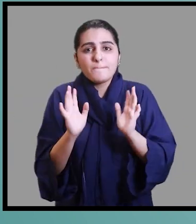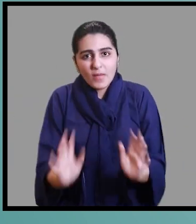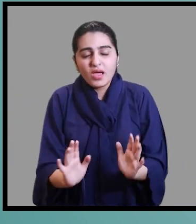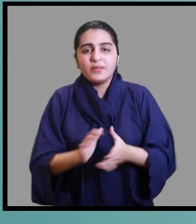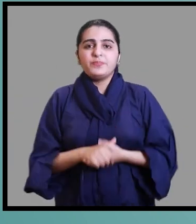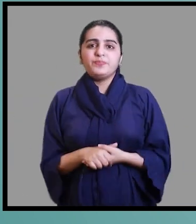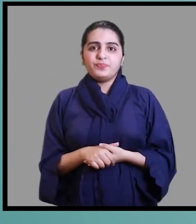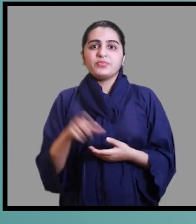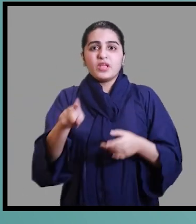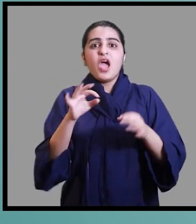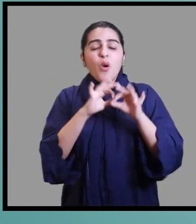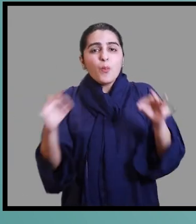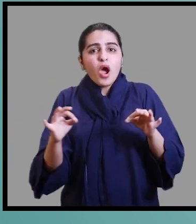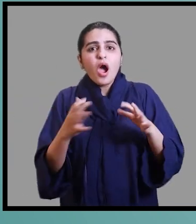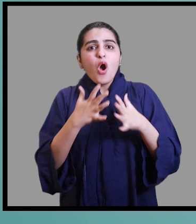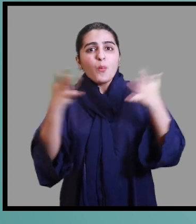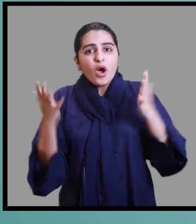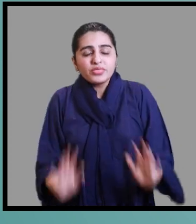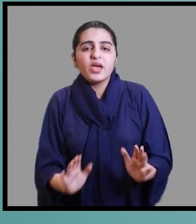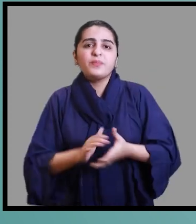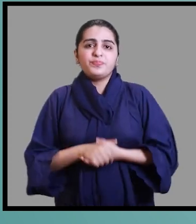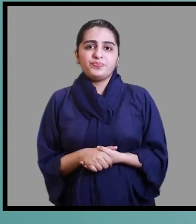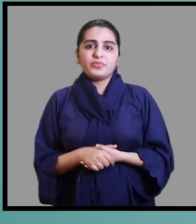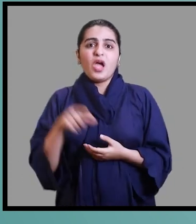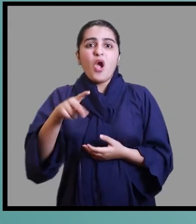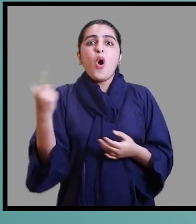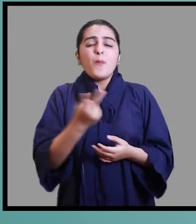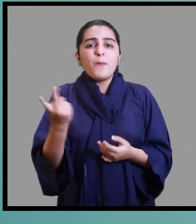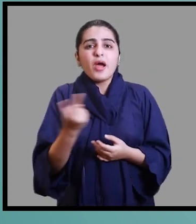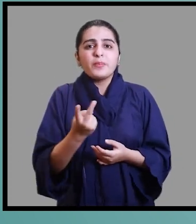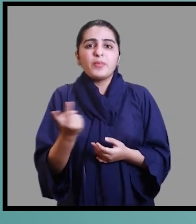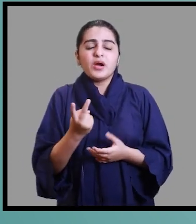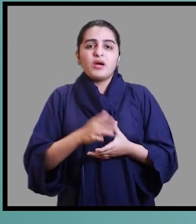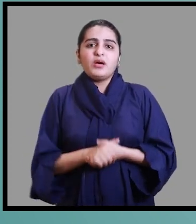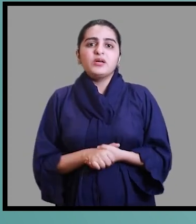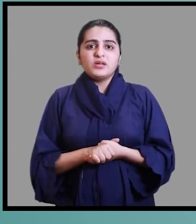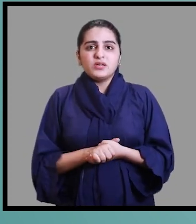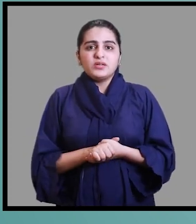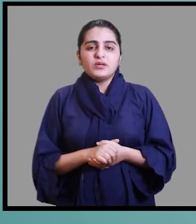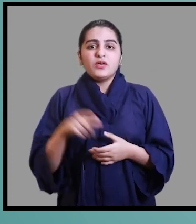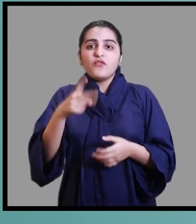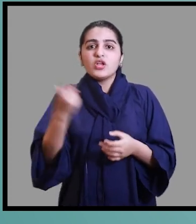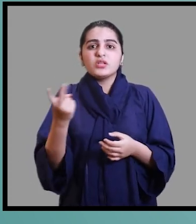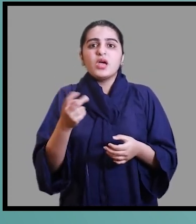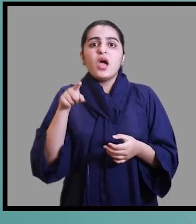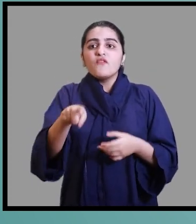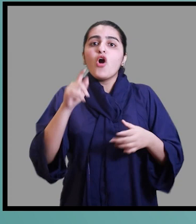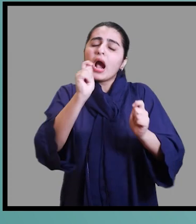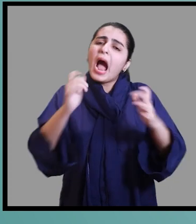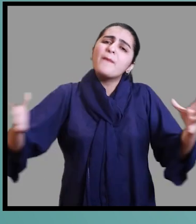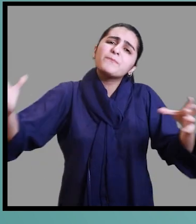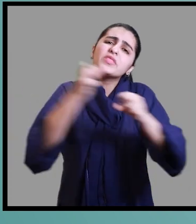पूछ रहे होते हैं, मतलब बहुत से लोग तो मेन स्विच भी ऑन नहीं करते हैं, ये कहीं दुनिया में कोई इनको रिस्ट्रिक्शन नहीं, सिर्फ पुश और पुल नहीं कर सकते